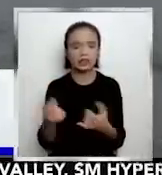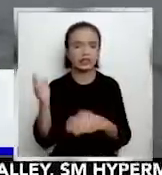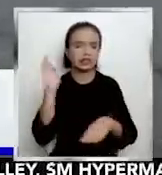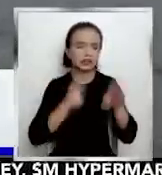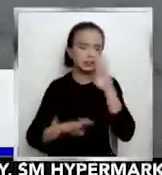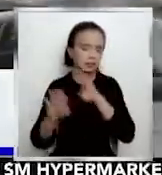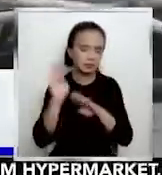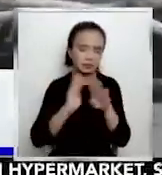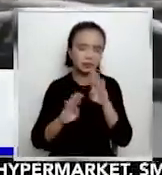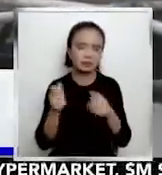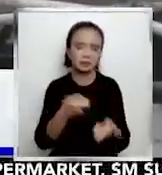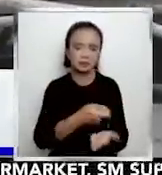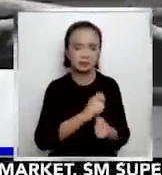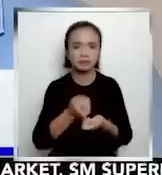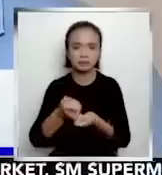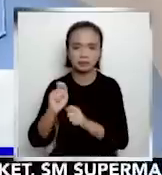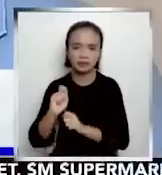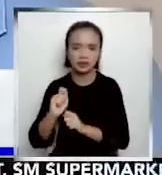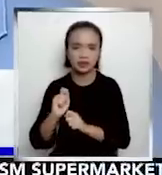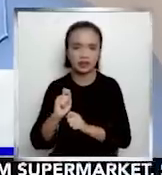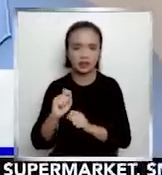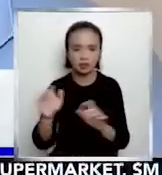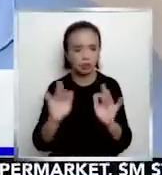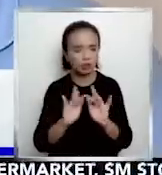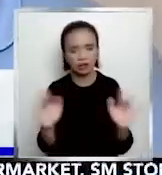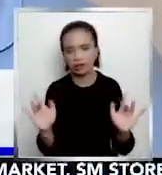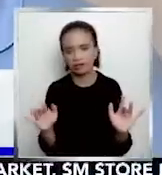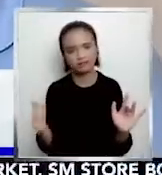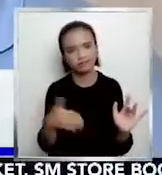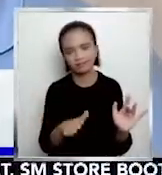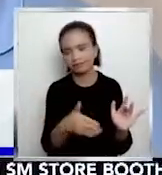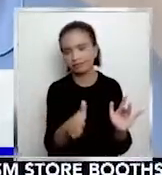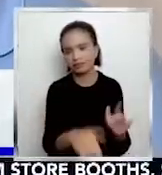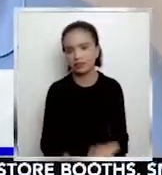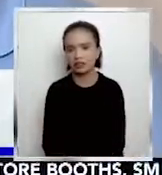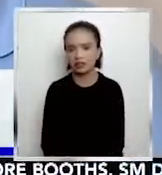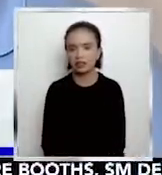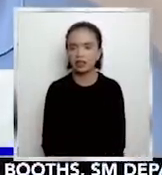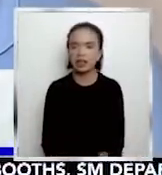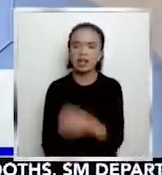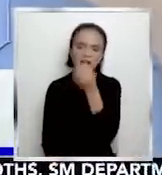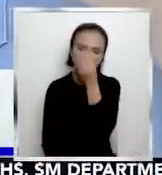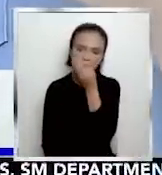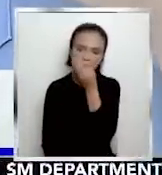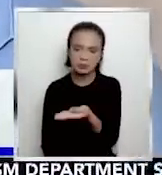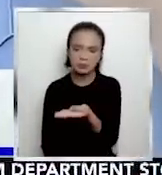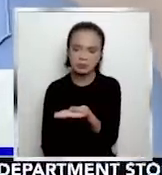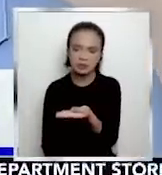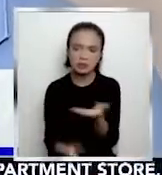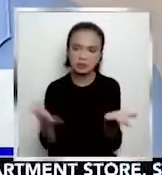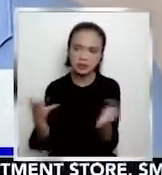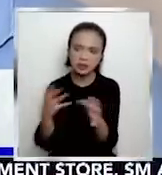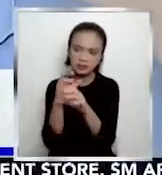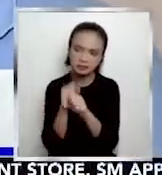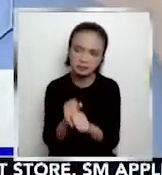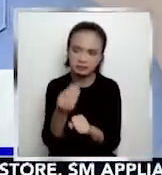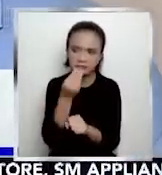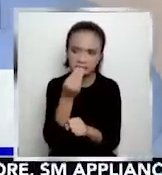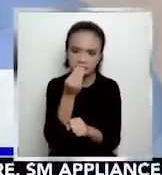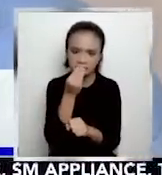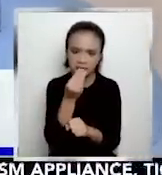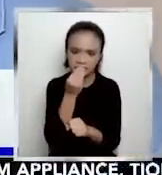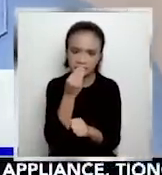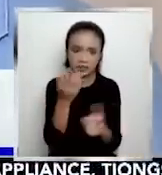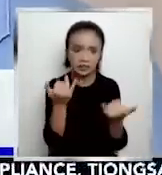ang kawalan ng nahuhuling isda. Lumiliit yung pinagkukunan natin ng pagkain habang lumalaki yung bilang ng populasyon